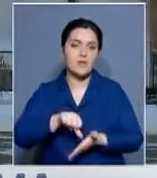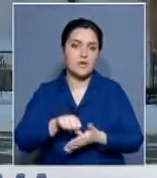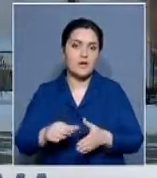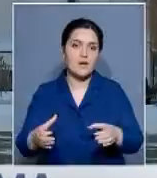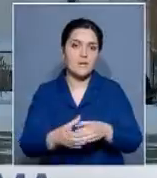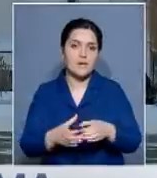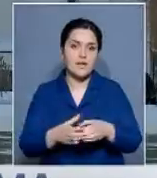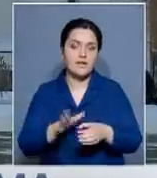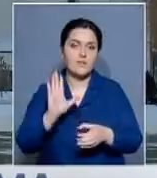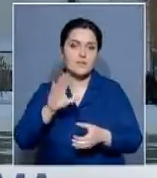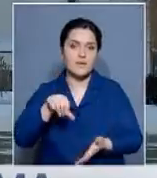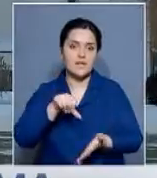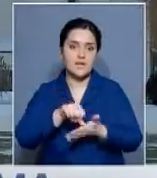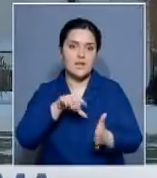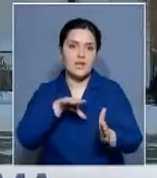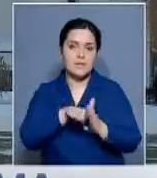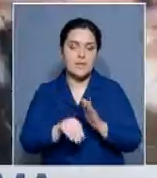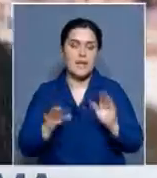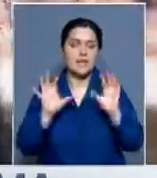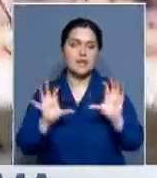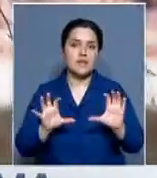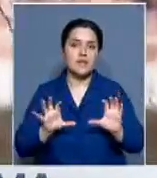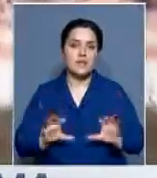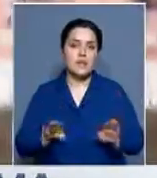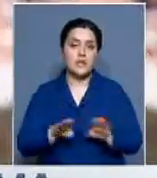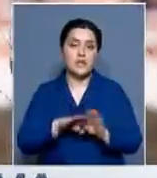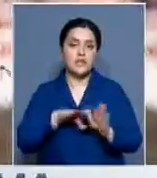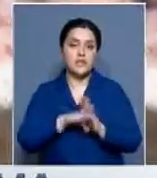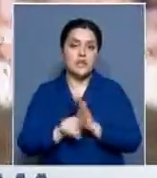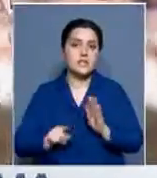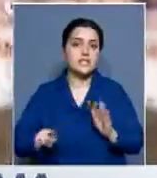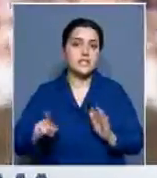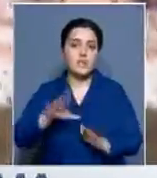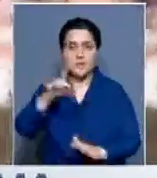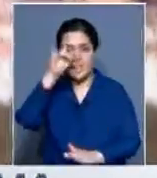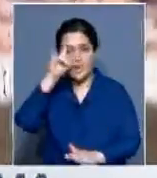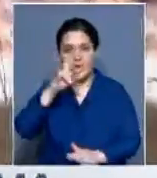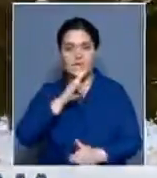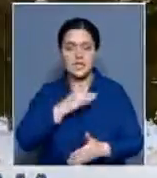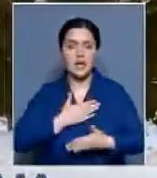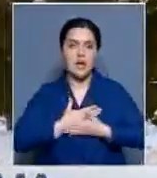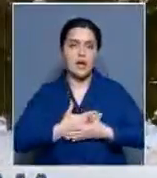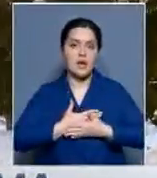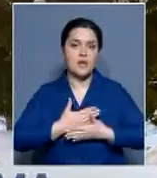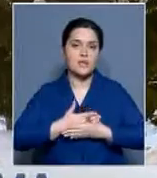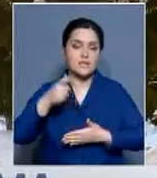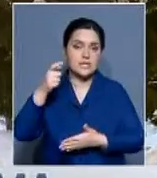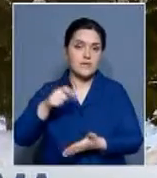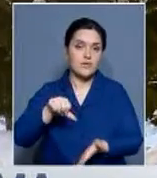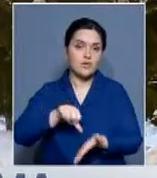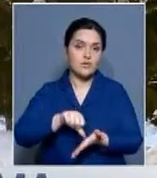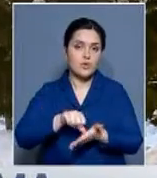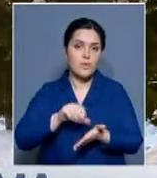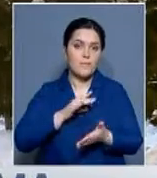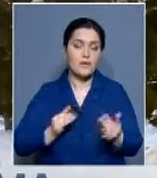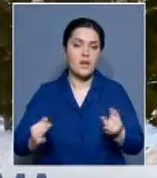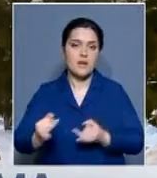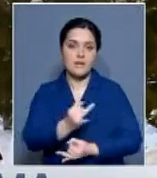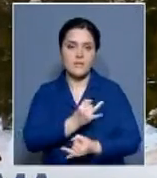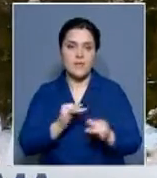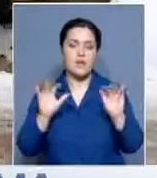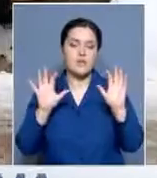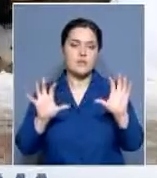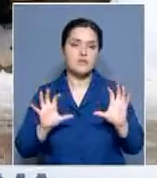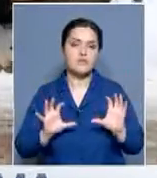партий, представленных в законодательном органе. Так считают и западноказахстанские активисты, принимавшие участие в обсуждении конституционной